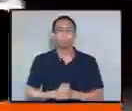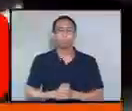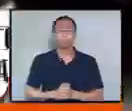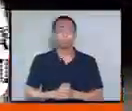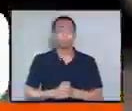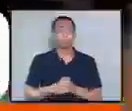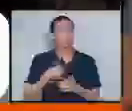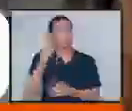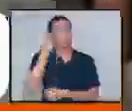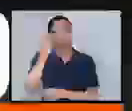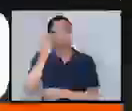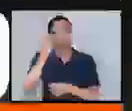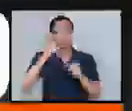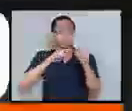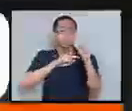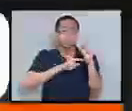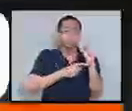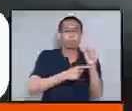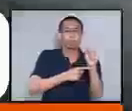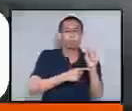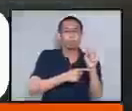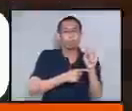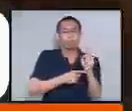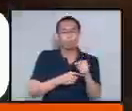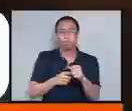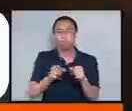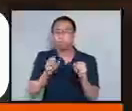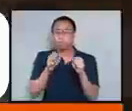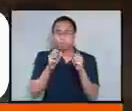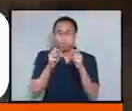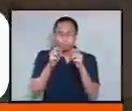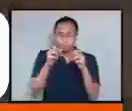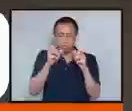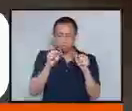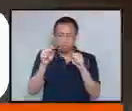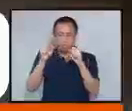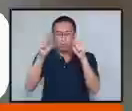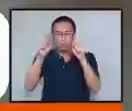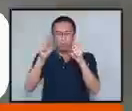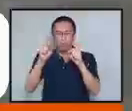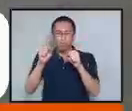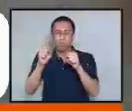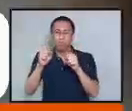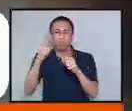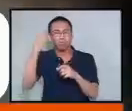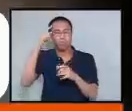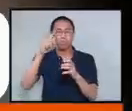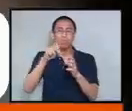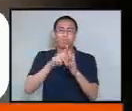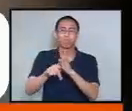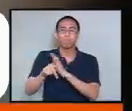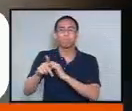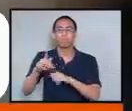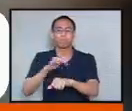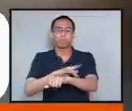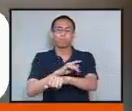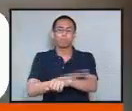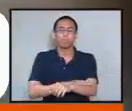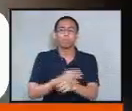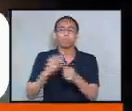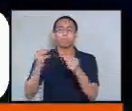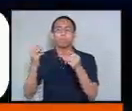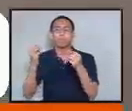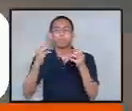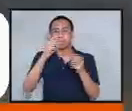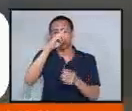Kaya kanina sinimulan na ang fogging sa kada barangay. Inuna ang barangay San Dionisio kung saan pinakamarami ang naitalang kaso. Tingin